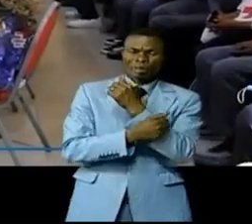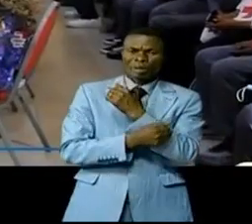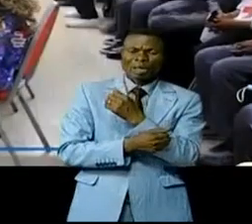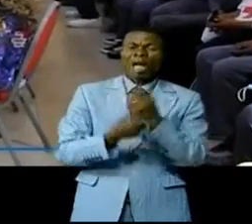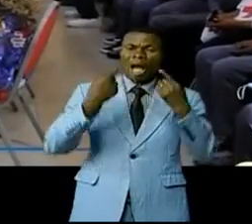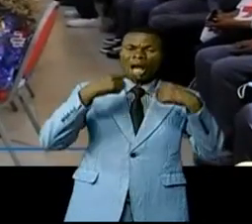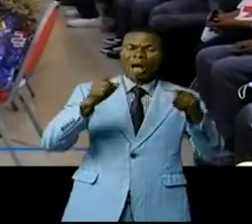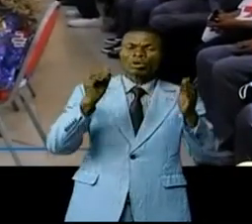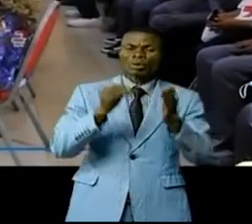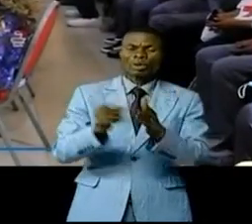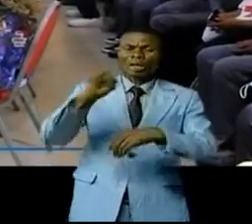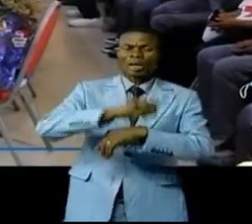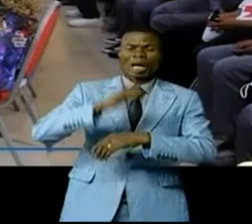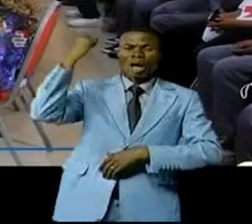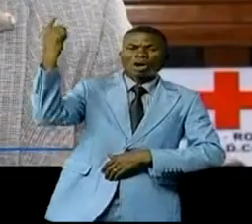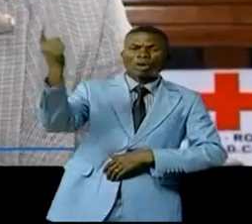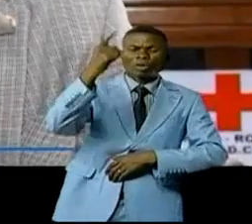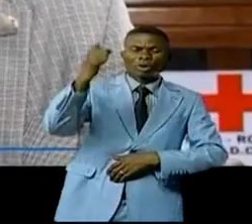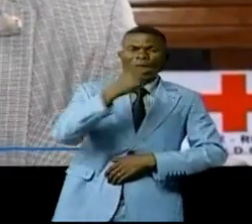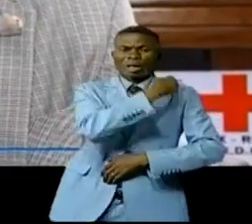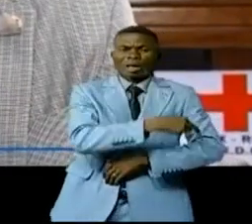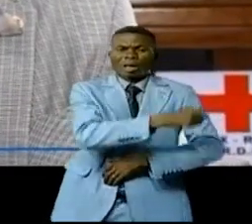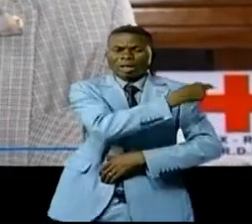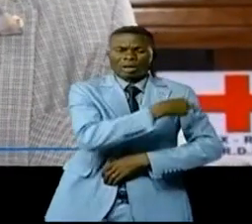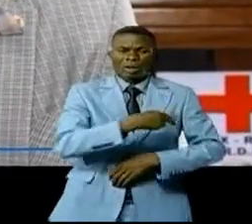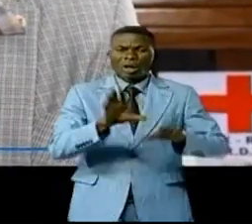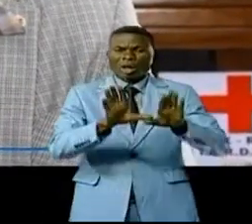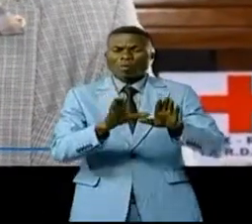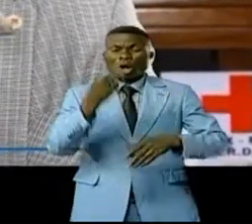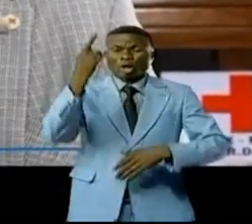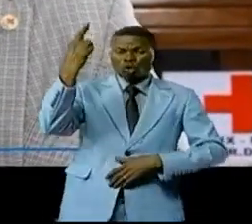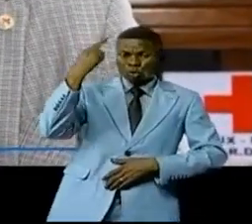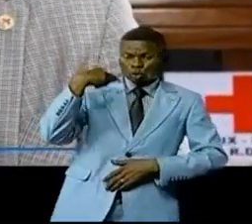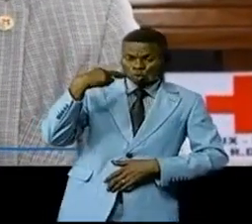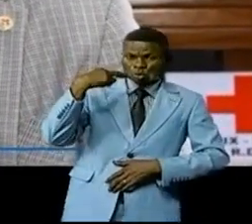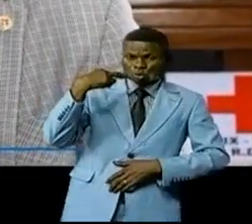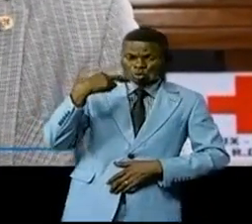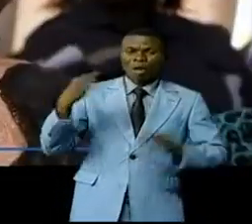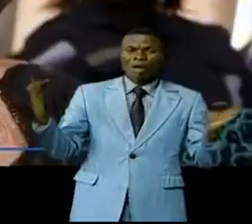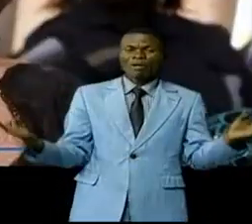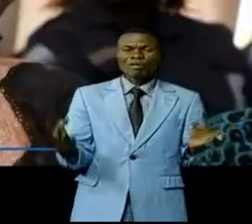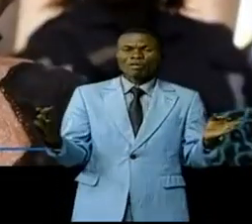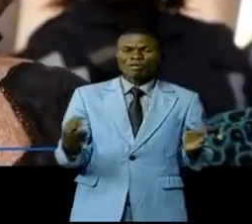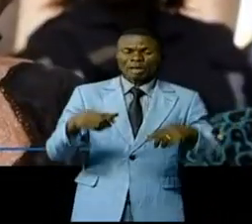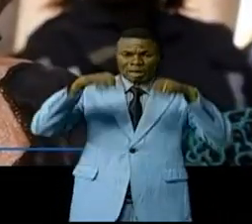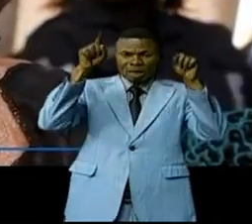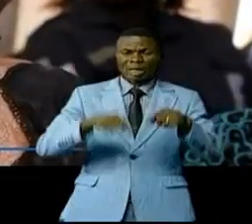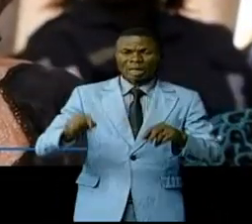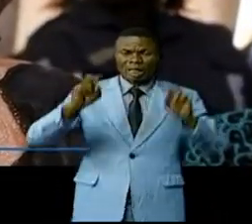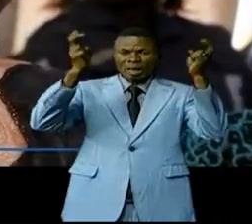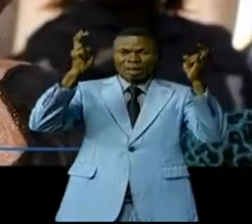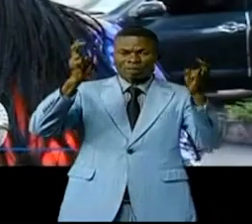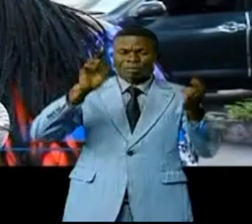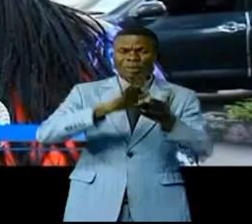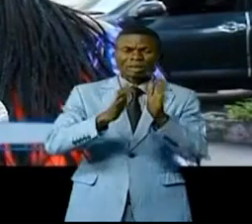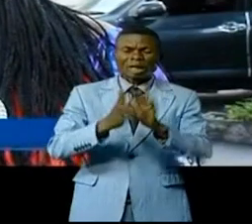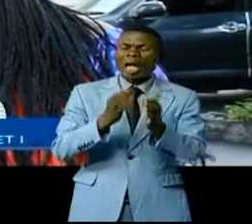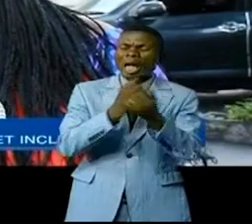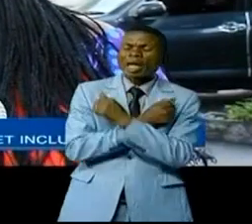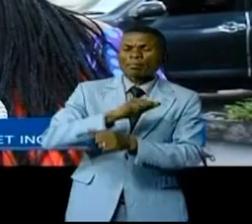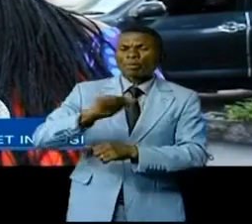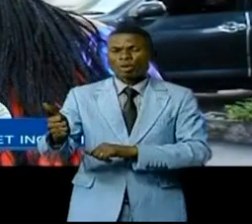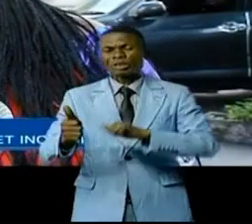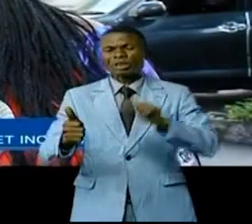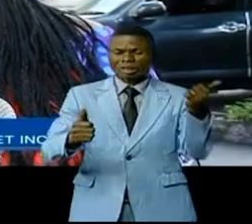que la journée mondiale de la Croix-Rouge et du Croissant Rouge sera célébrée cette année sous le thème « Soyons aimables ».